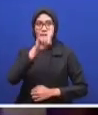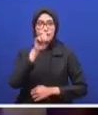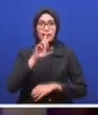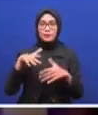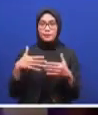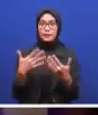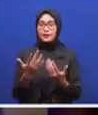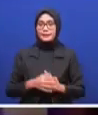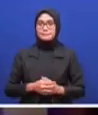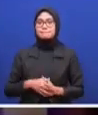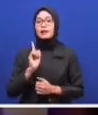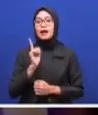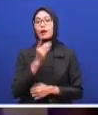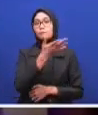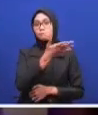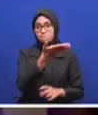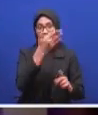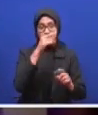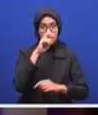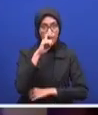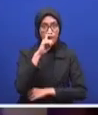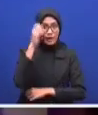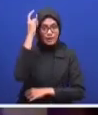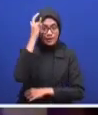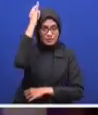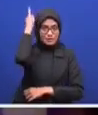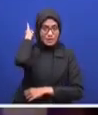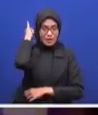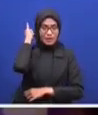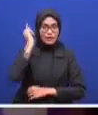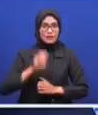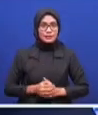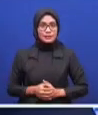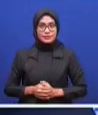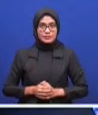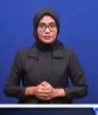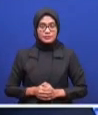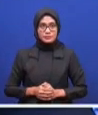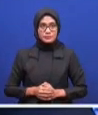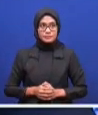adalah jika Pak Ganjar, apakah Pak Ganjar